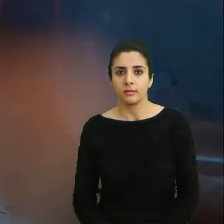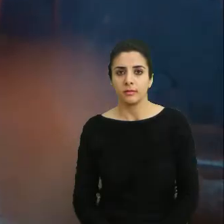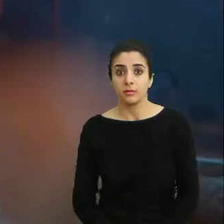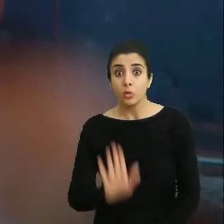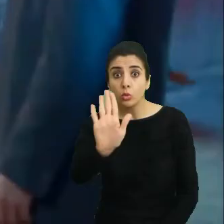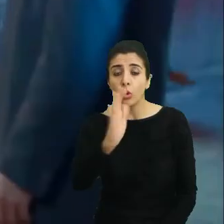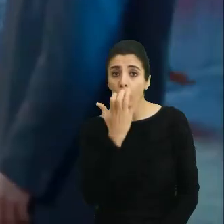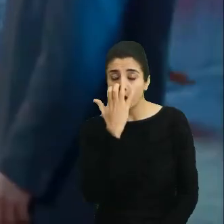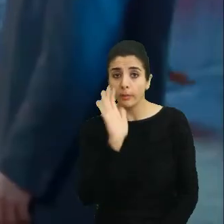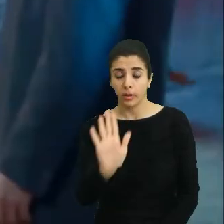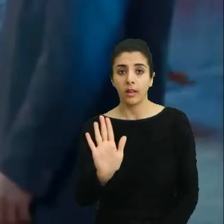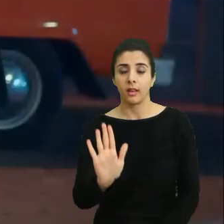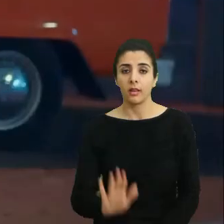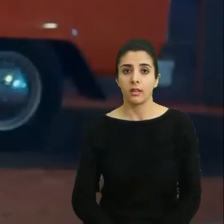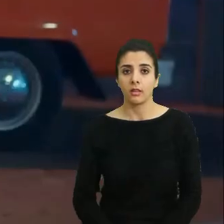Kal orada.